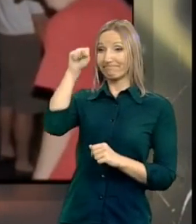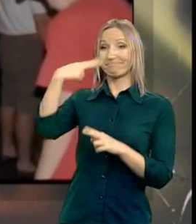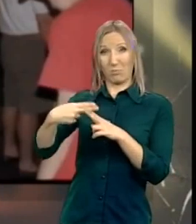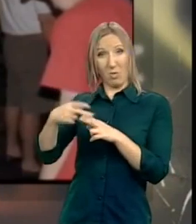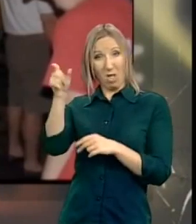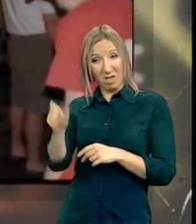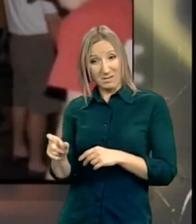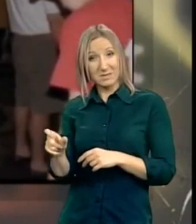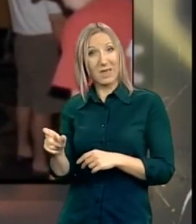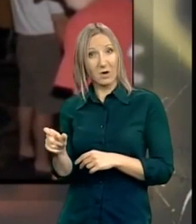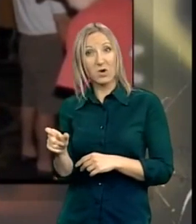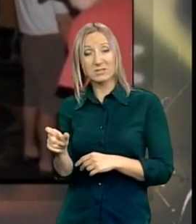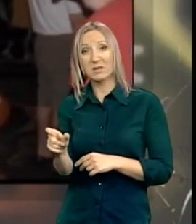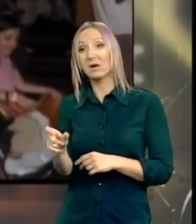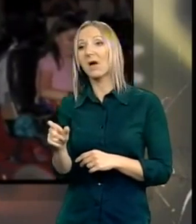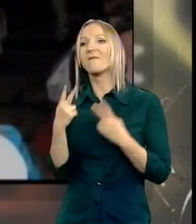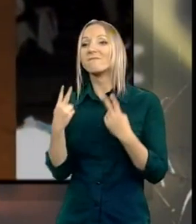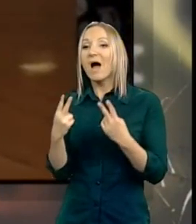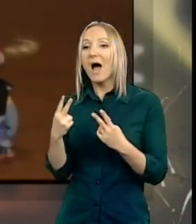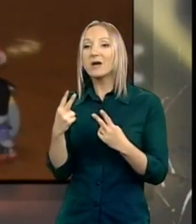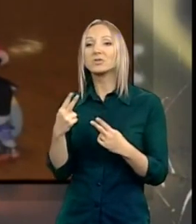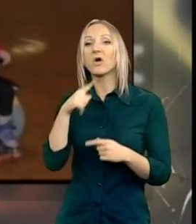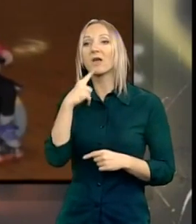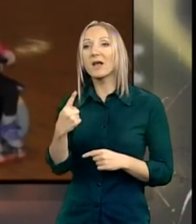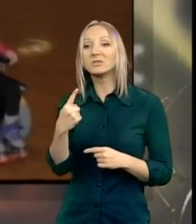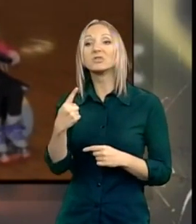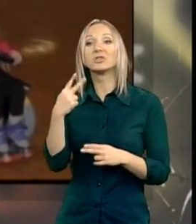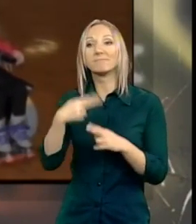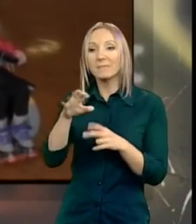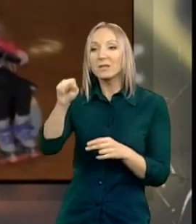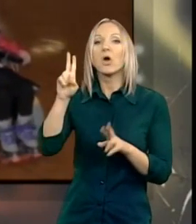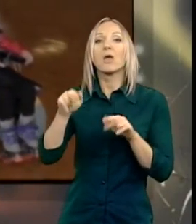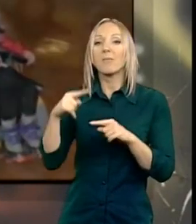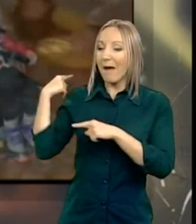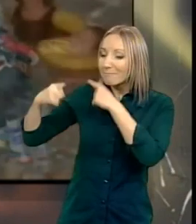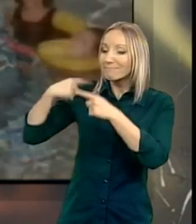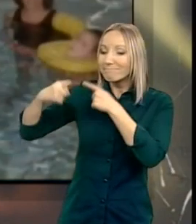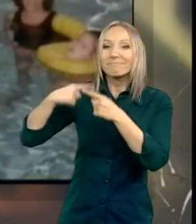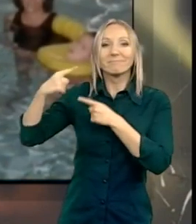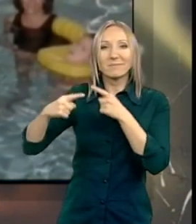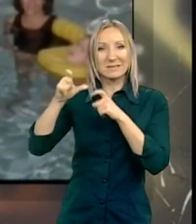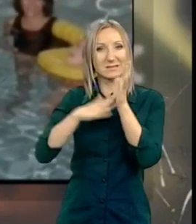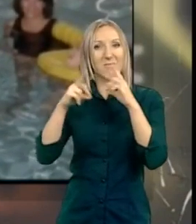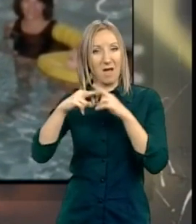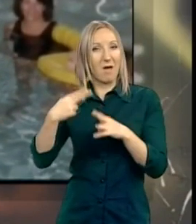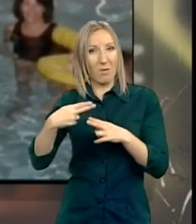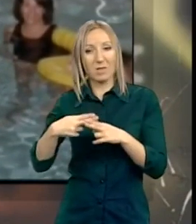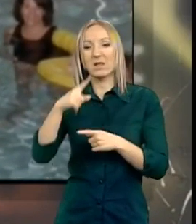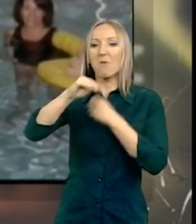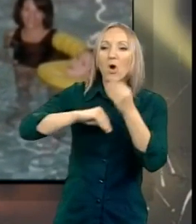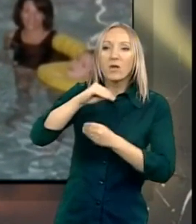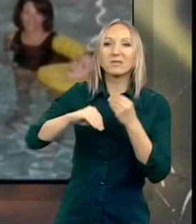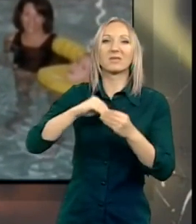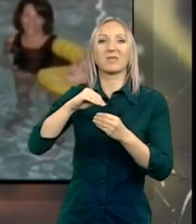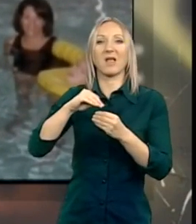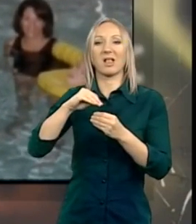važno napomenuti dijagnostiku kod osoba koji imaju porodičnu istoriju spinalne mišićne atrofije. To su, dakle, roditelji,